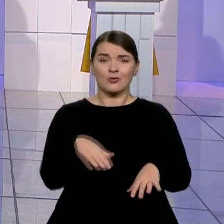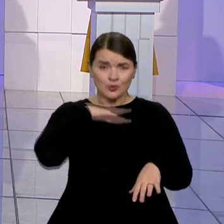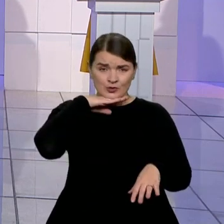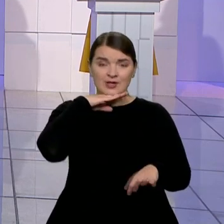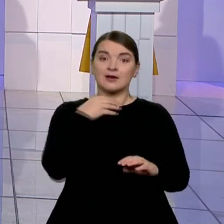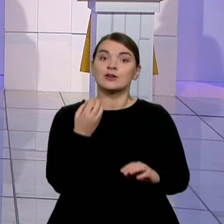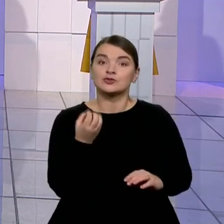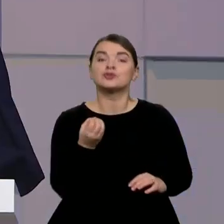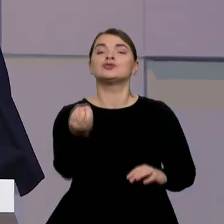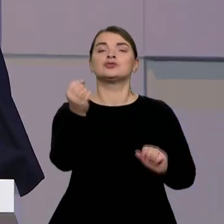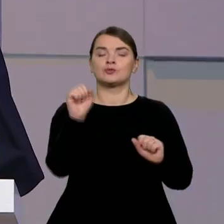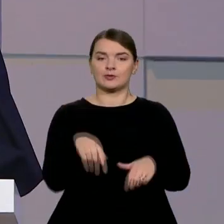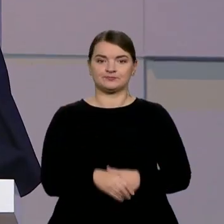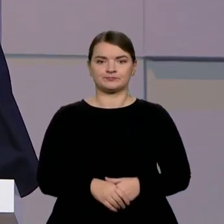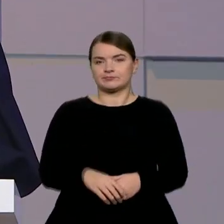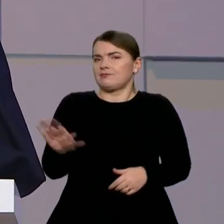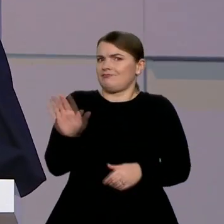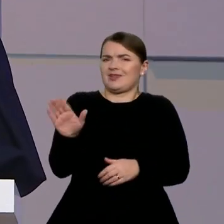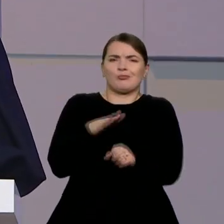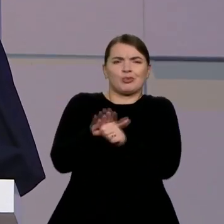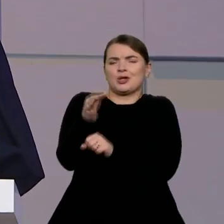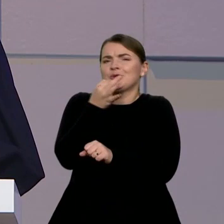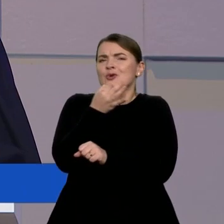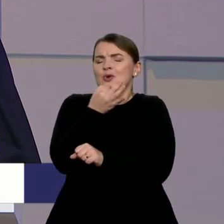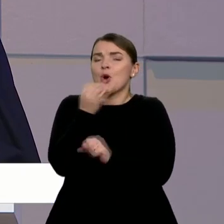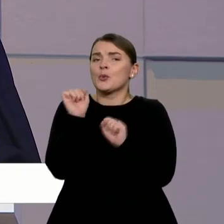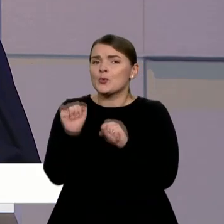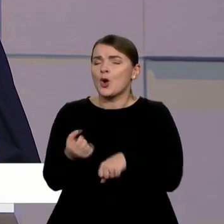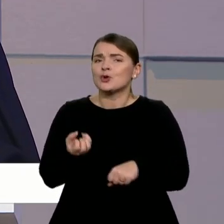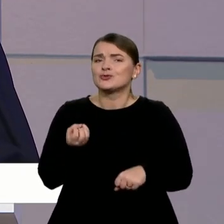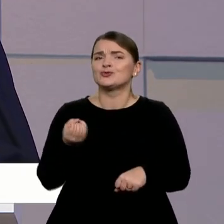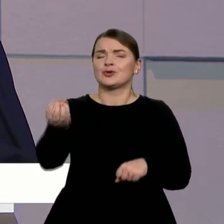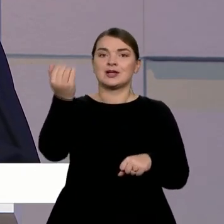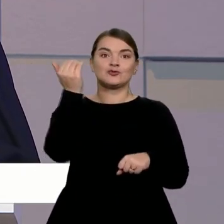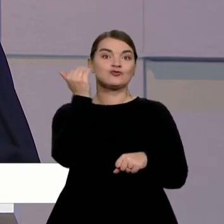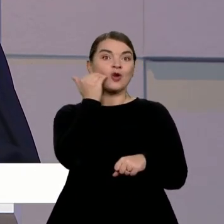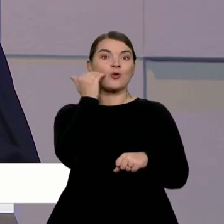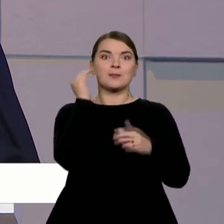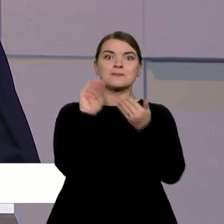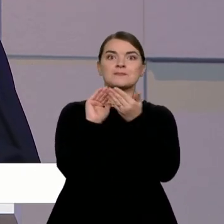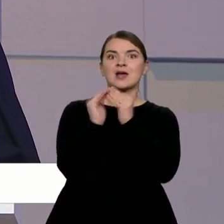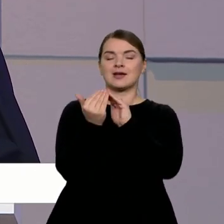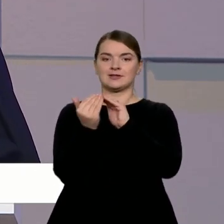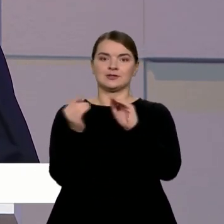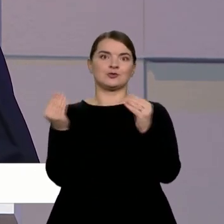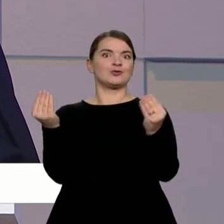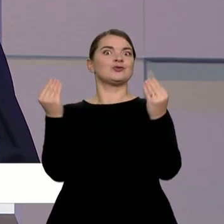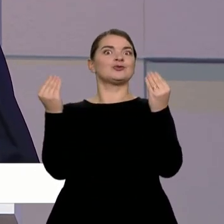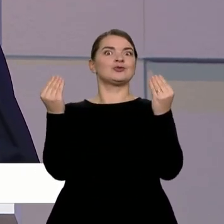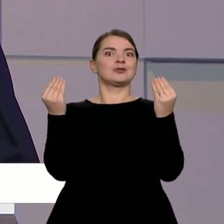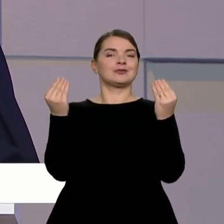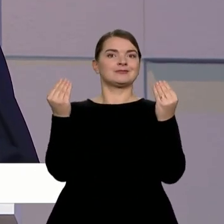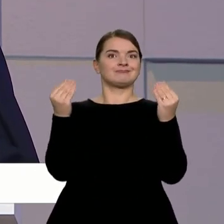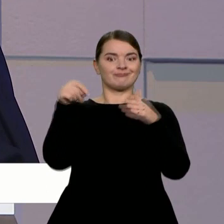potencialą? Tikrai nėra viskas išspausta. Aš tik galvoju, kad būtent Šiauliai gali būti tas miestas, kur gali didžiuotis, kad mieste